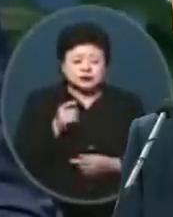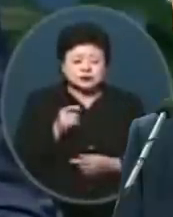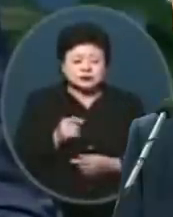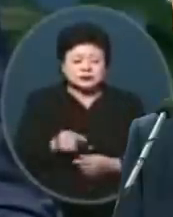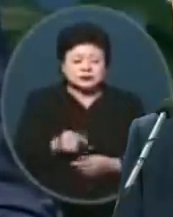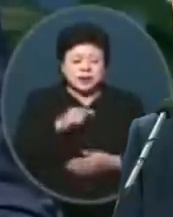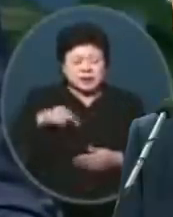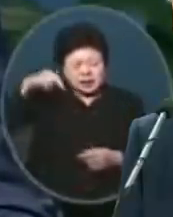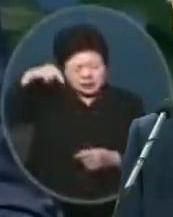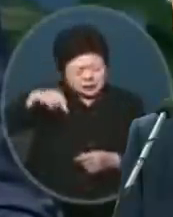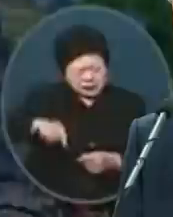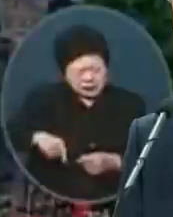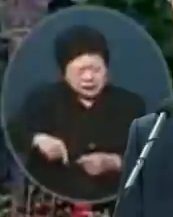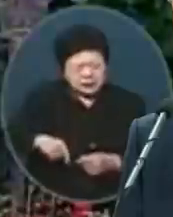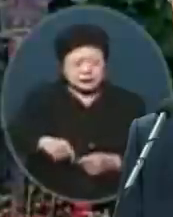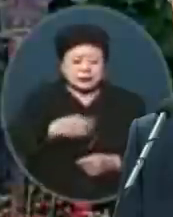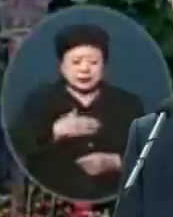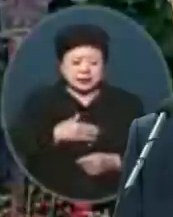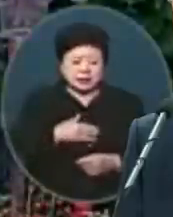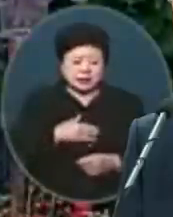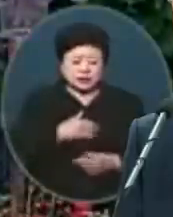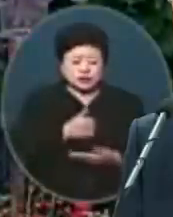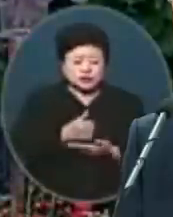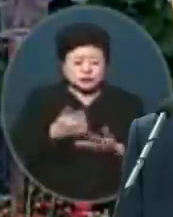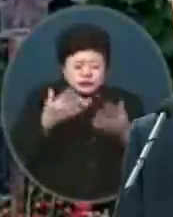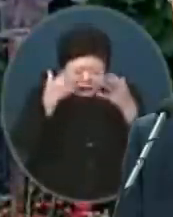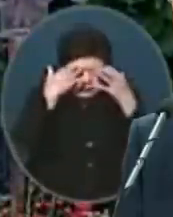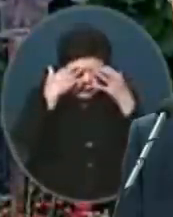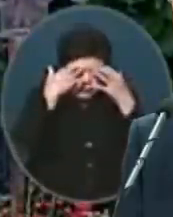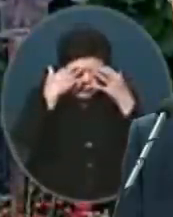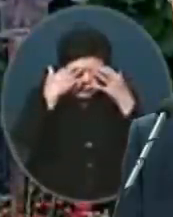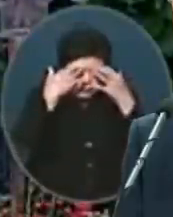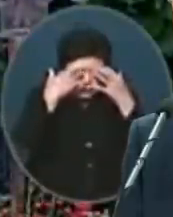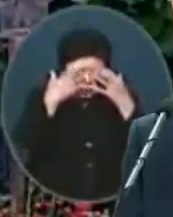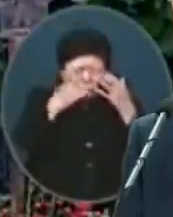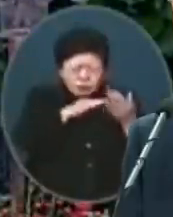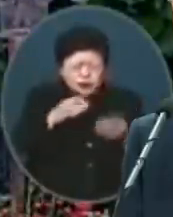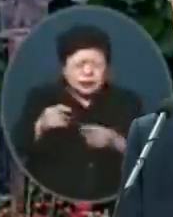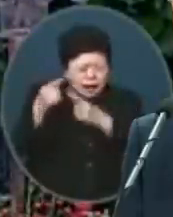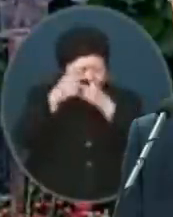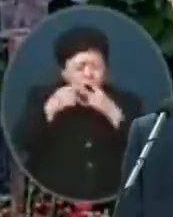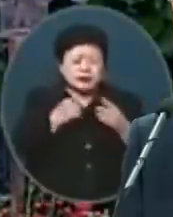깊이 알아야 될 것은 그가 찔림은 허물 때문이요.